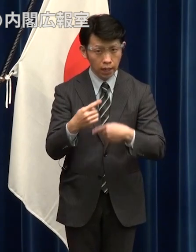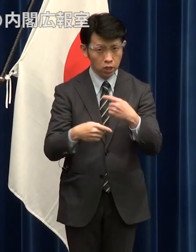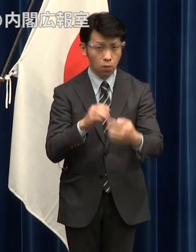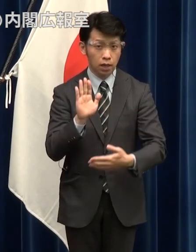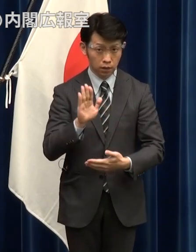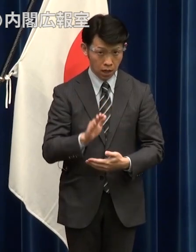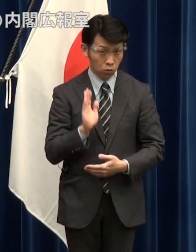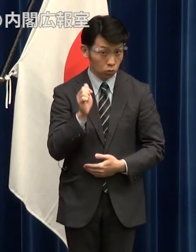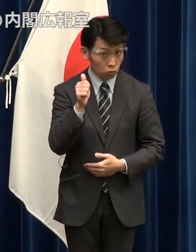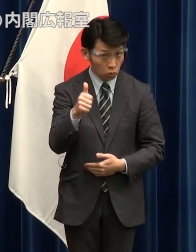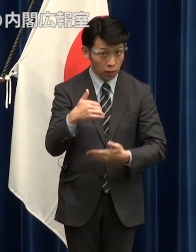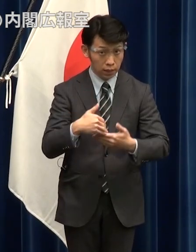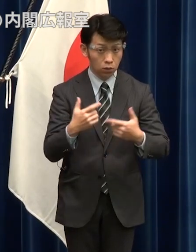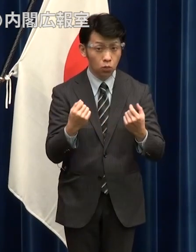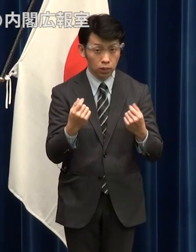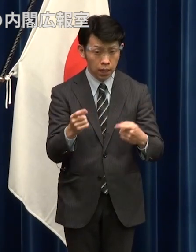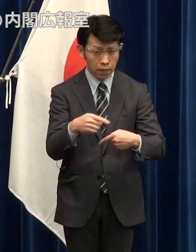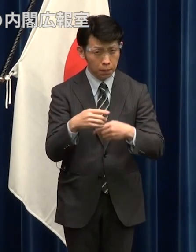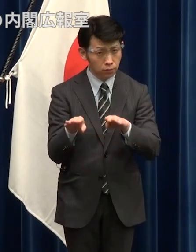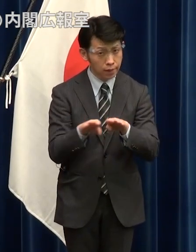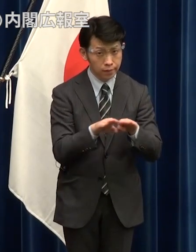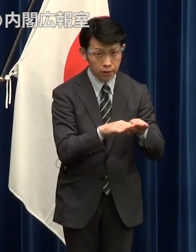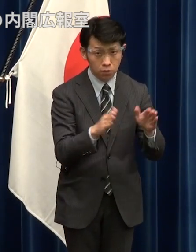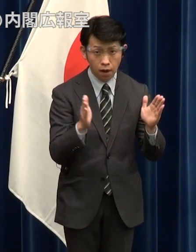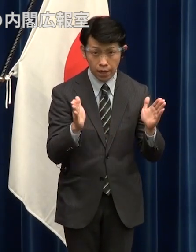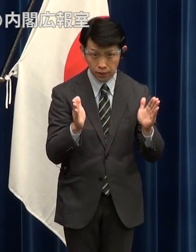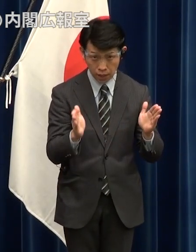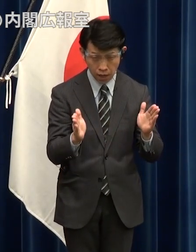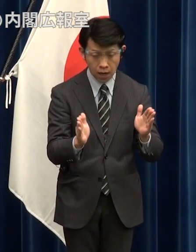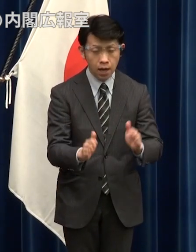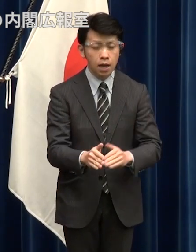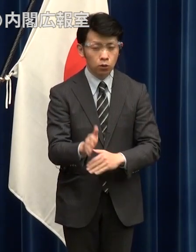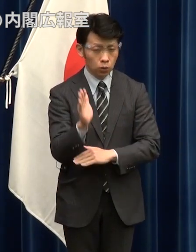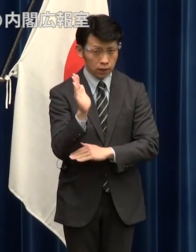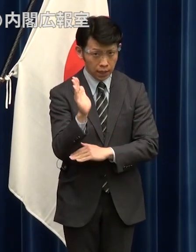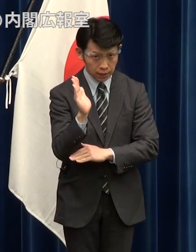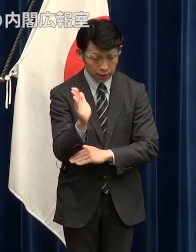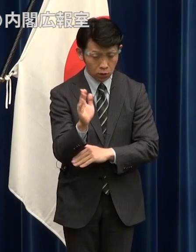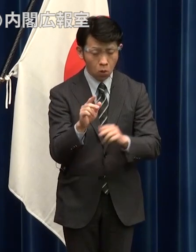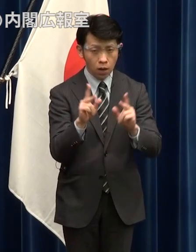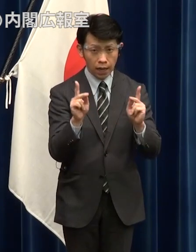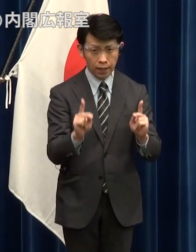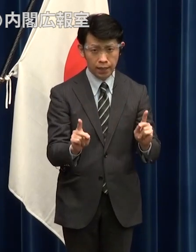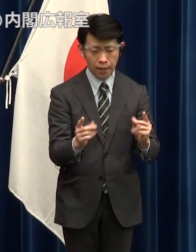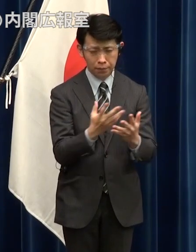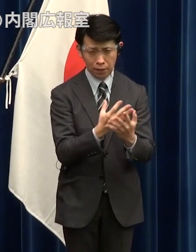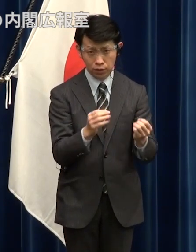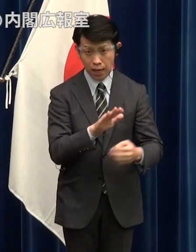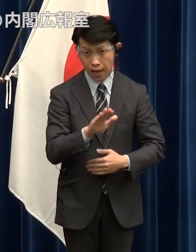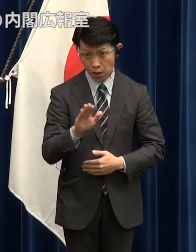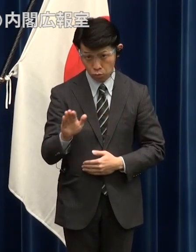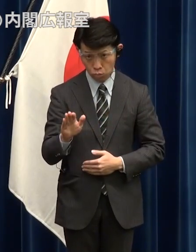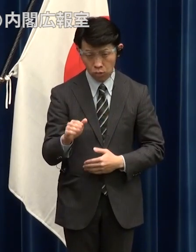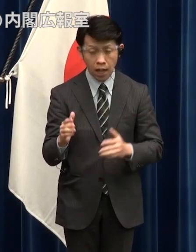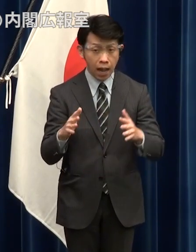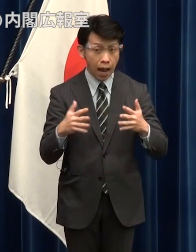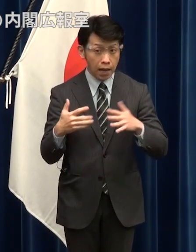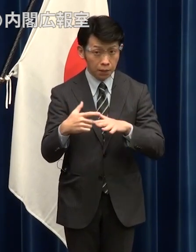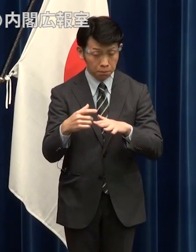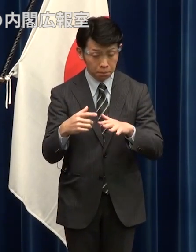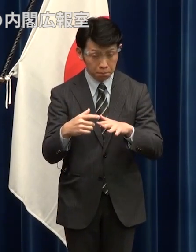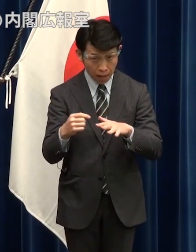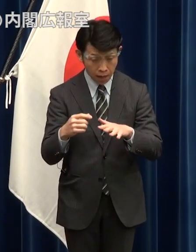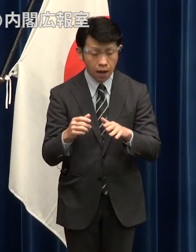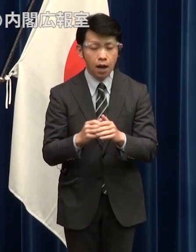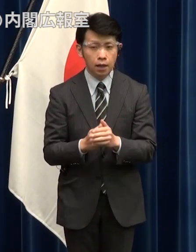おっしゃったように、年末年始は非常に政治課題山積ではありますが、この秋葉大臣の交代でありますとか、